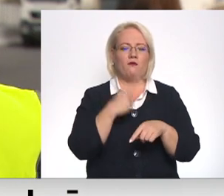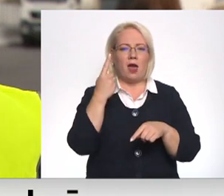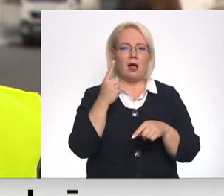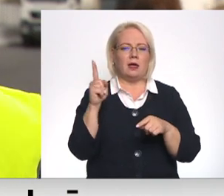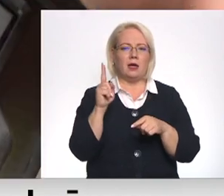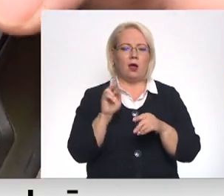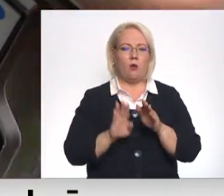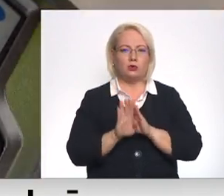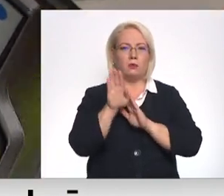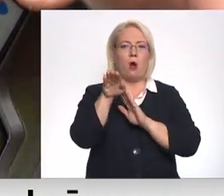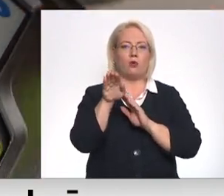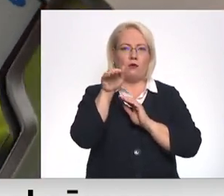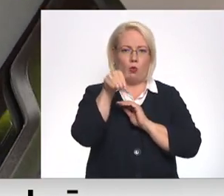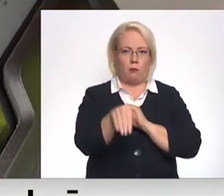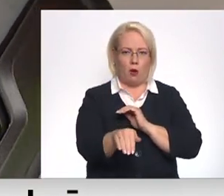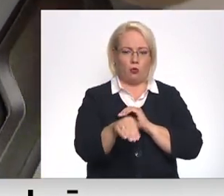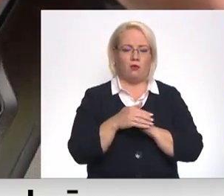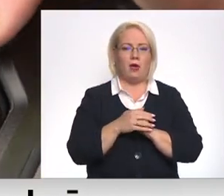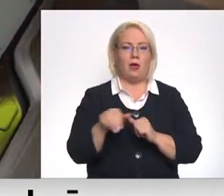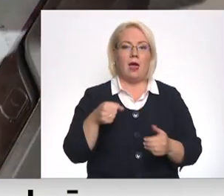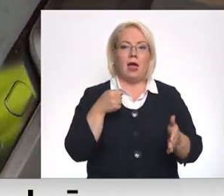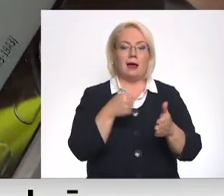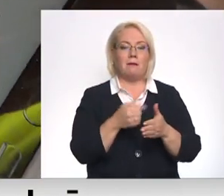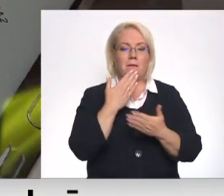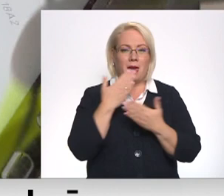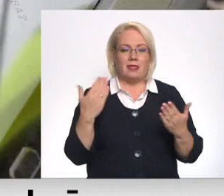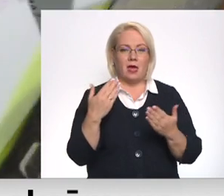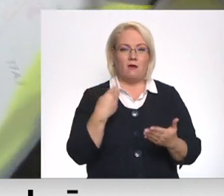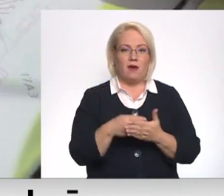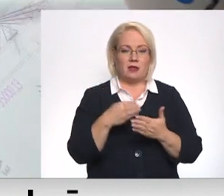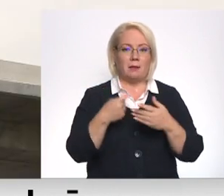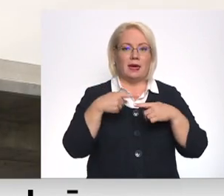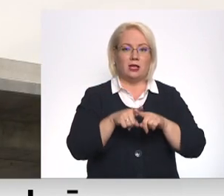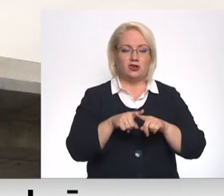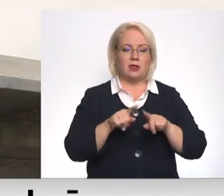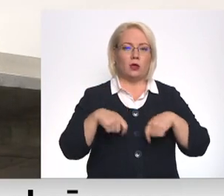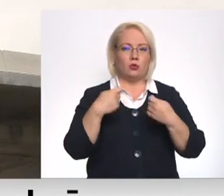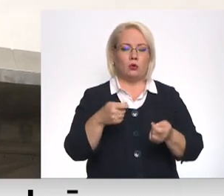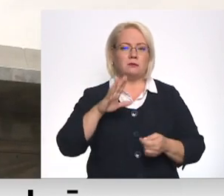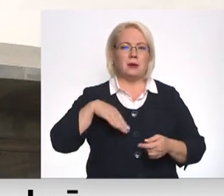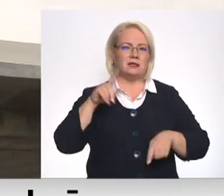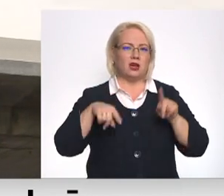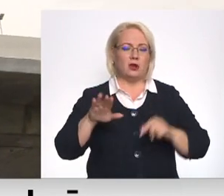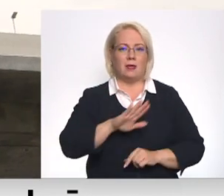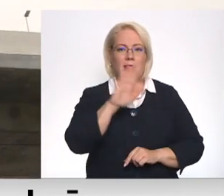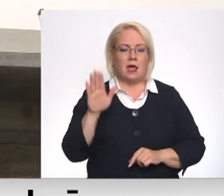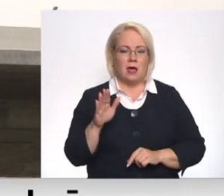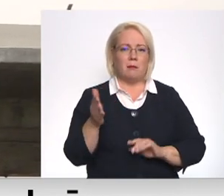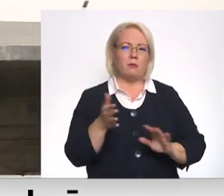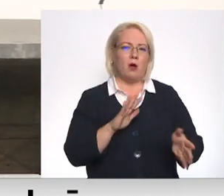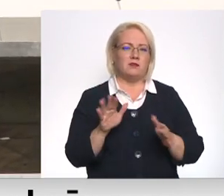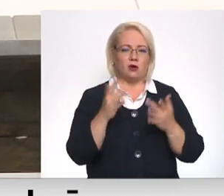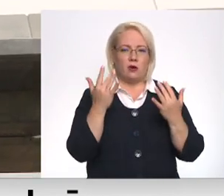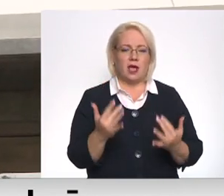un nobrauktuves. Ja. Galīgo vērtējumu inženieris sniegs pēc dažām dienām, taču provizoriskie